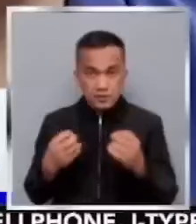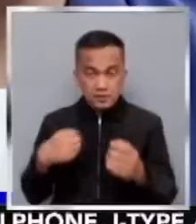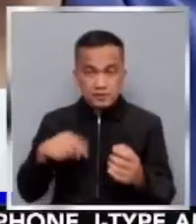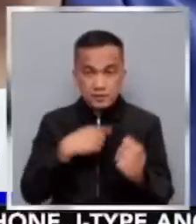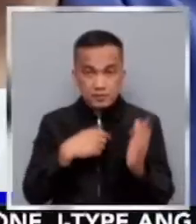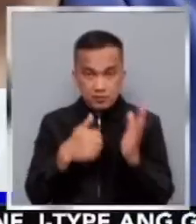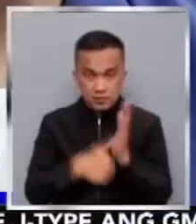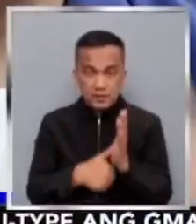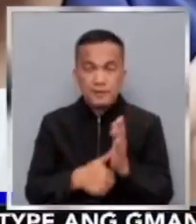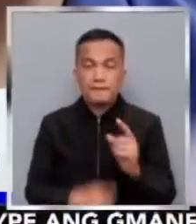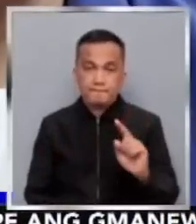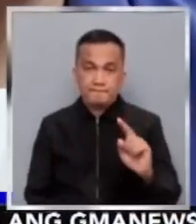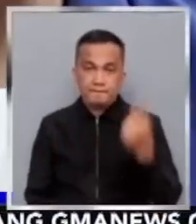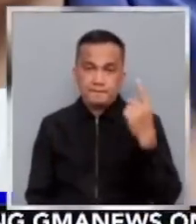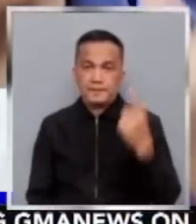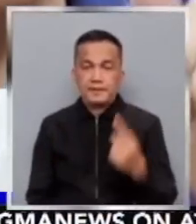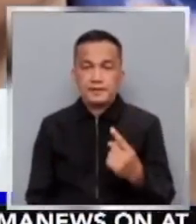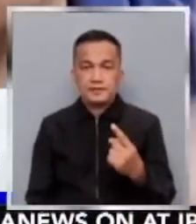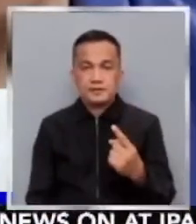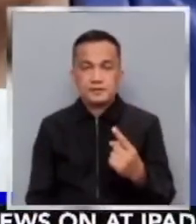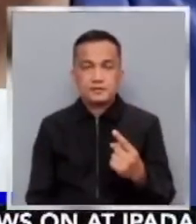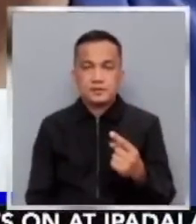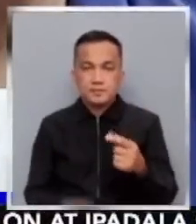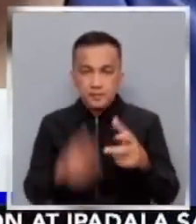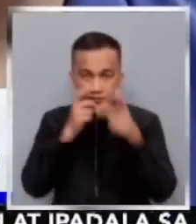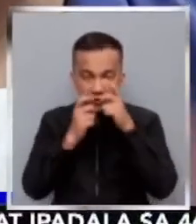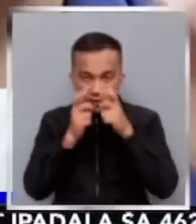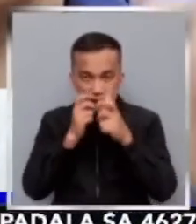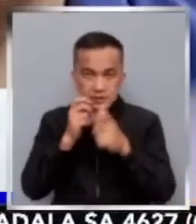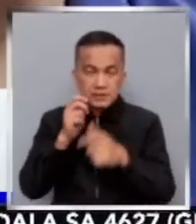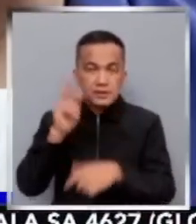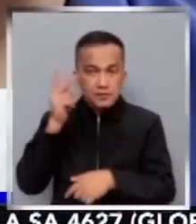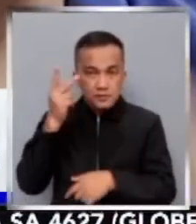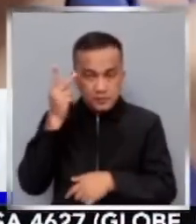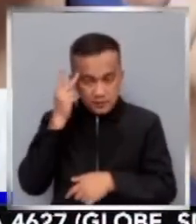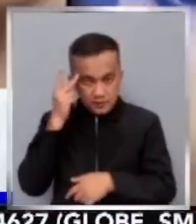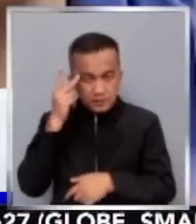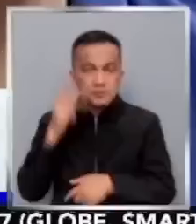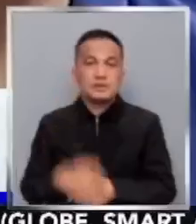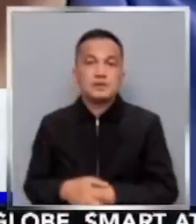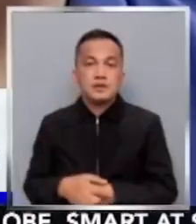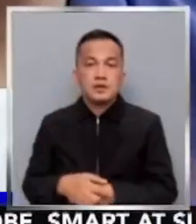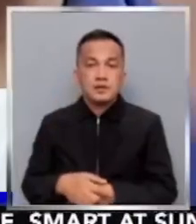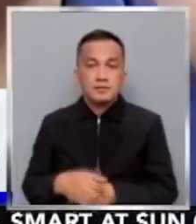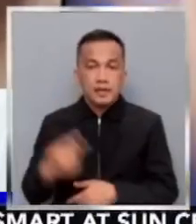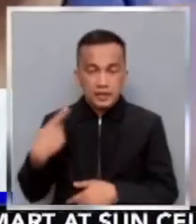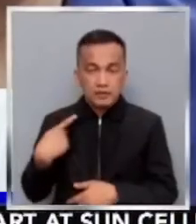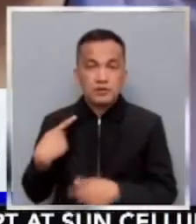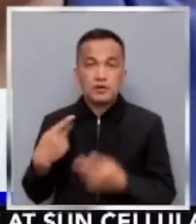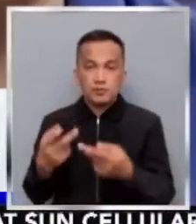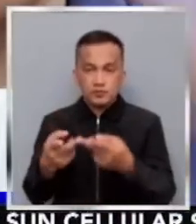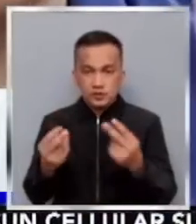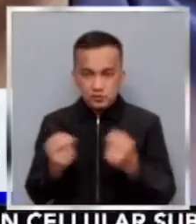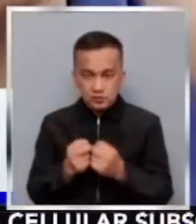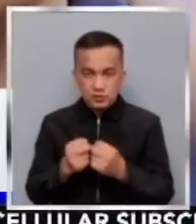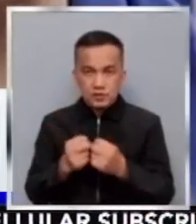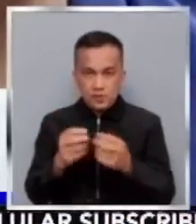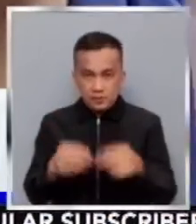unang-una, papakinggan tayo ng politiko, magkakaroon ako ng pwesto, mabibigyan ko kayo ng